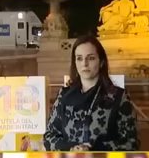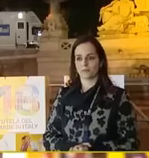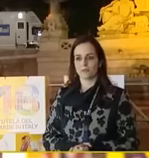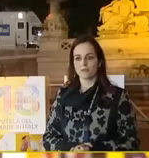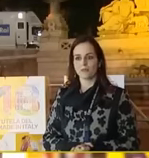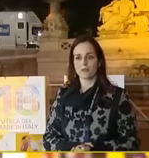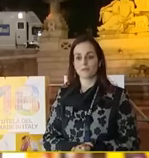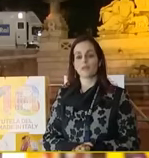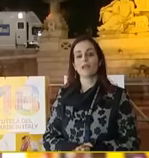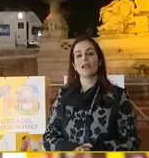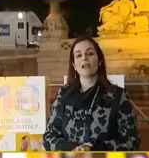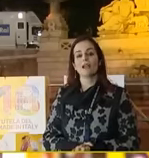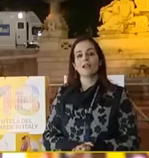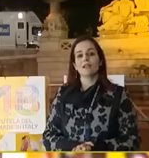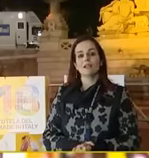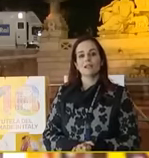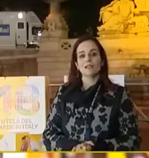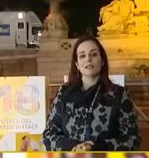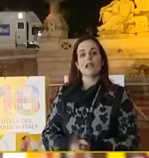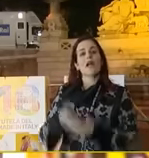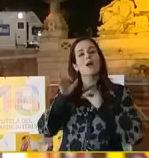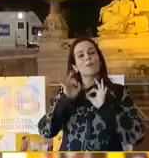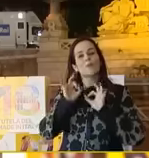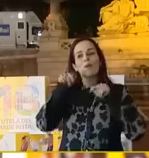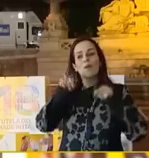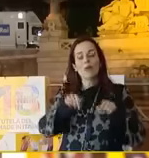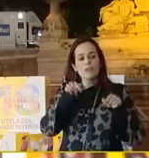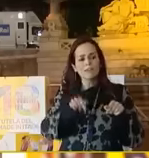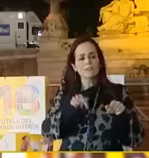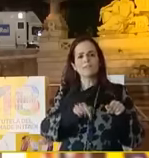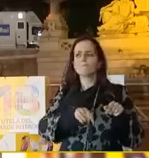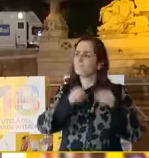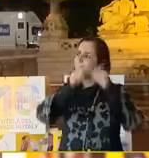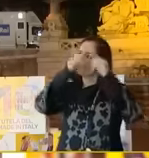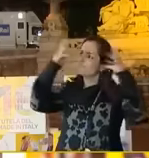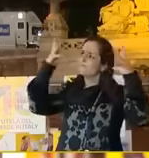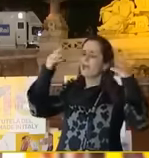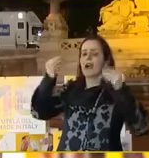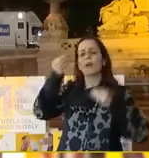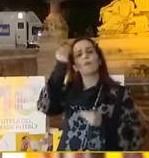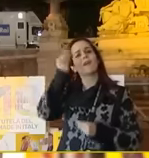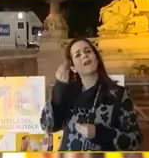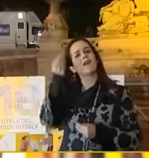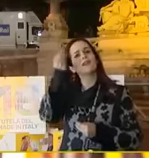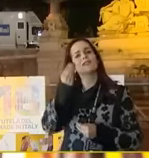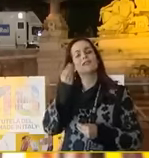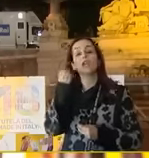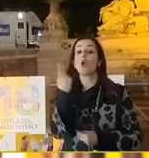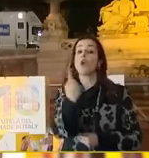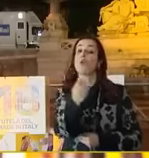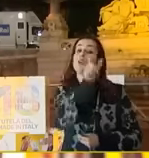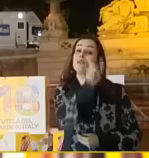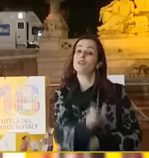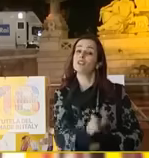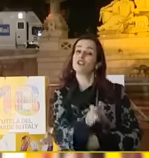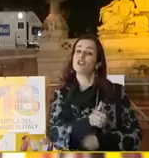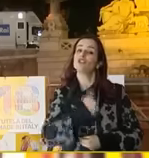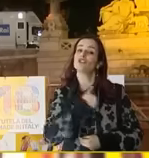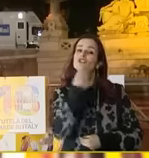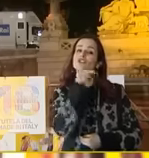Ed è proprio questo che mi fa pensare che un singolo uomo possa cambiare la vita di